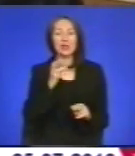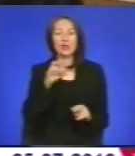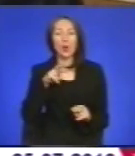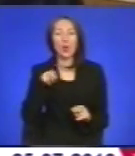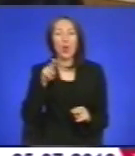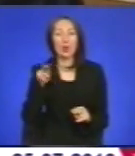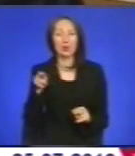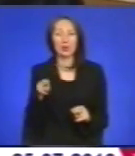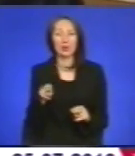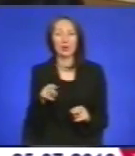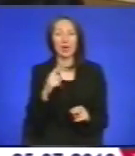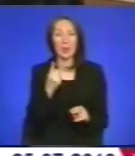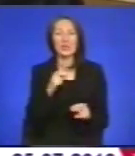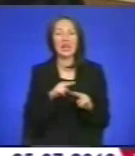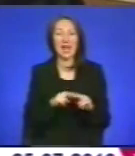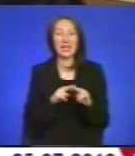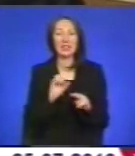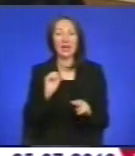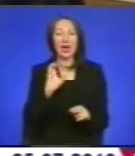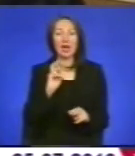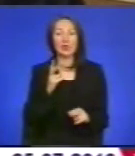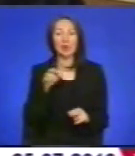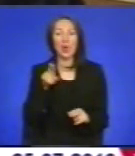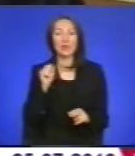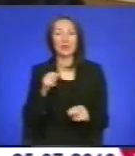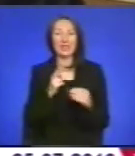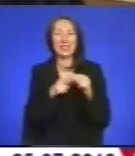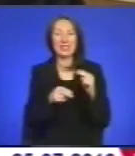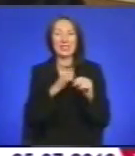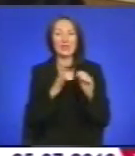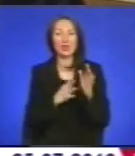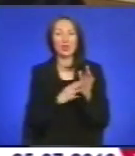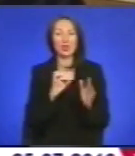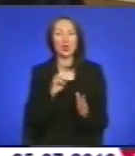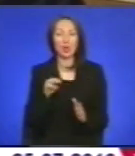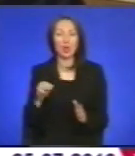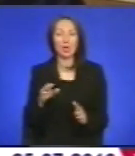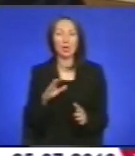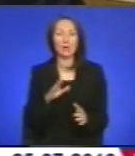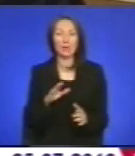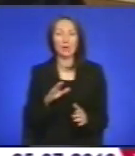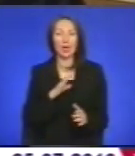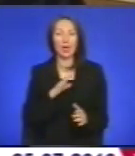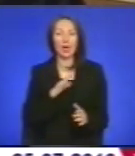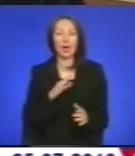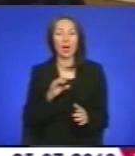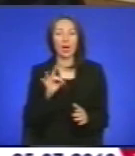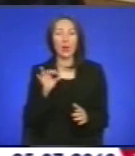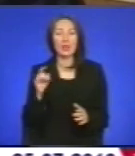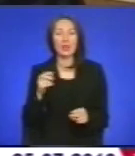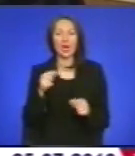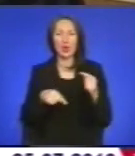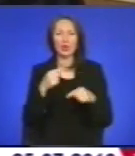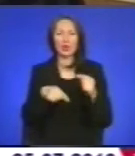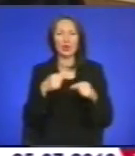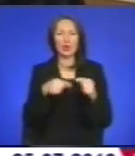Ну, перше хрещення Аскольда ще в кінці 19 століття Голубінський розкритикував повністю в пух і прах